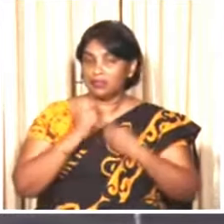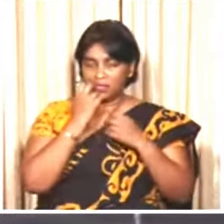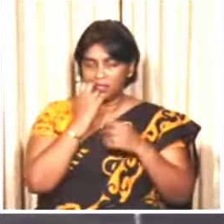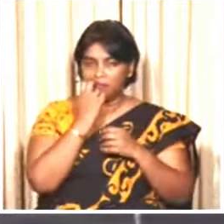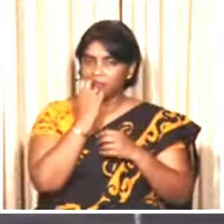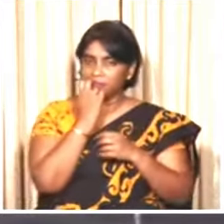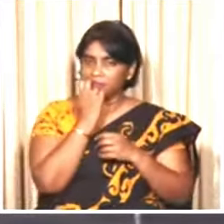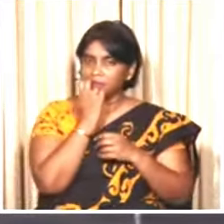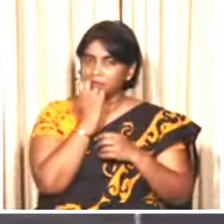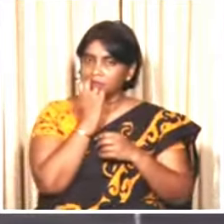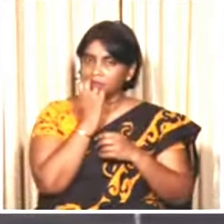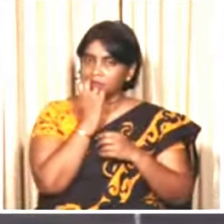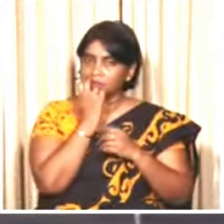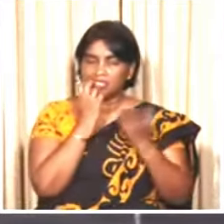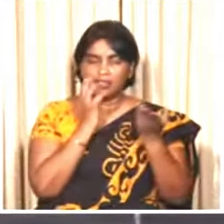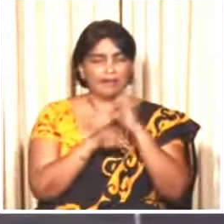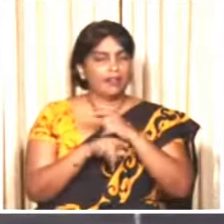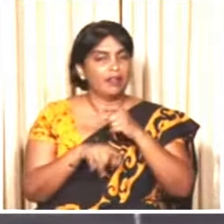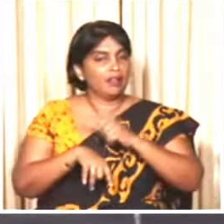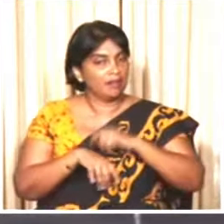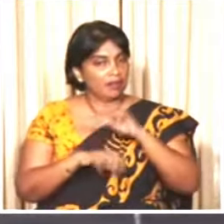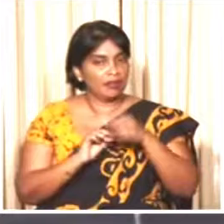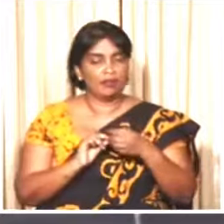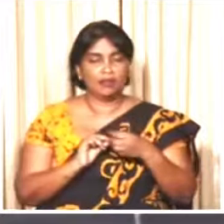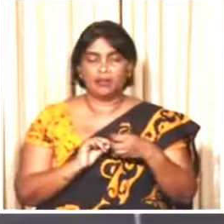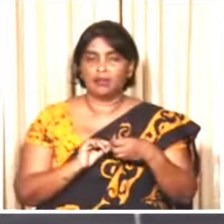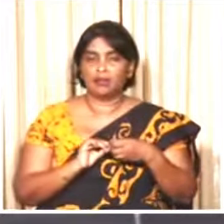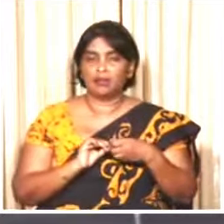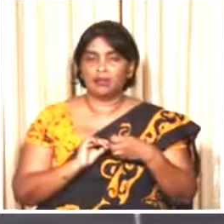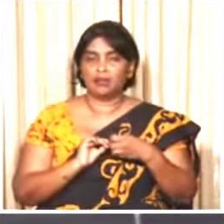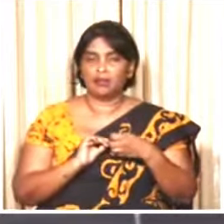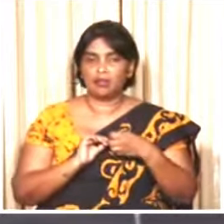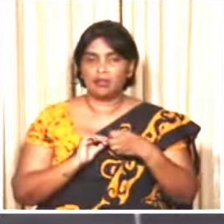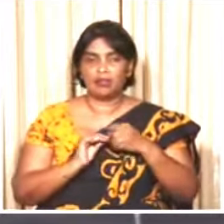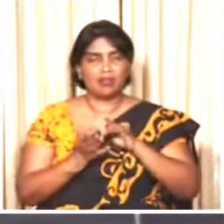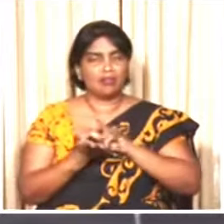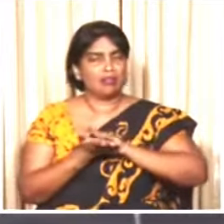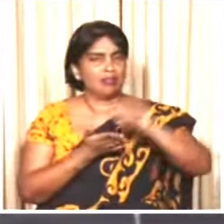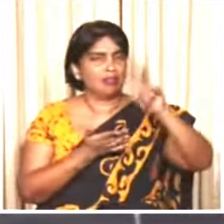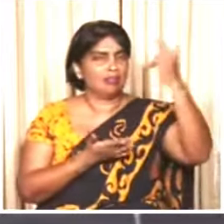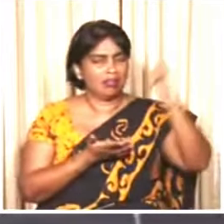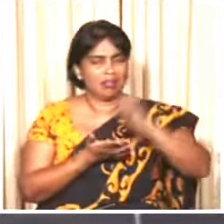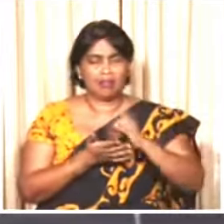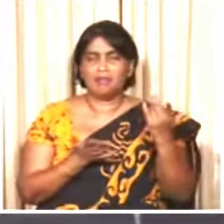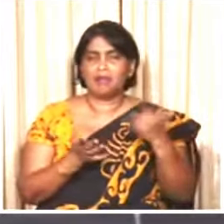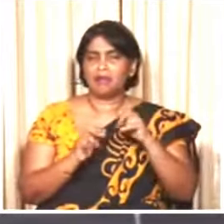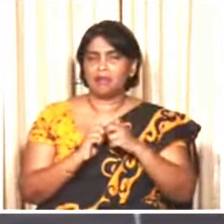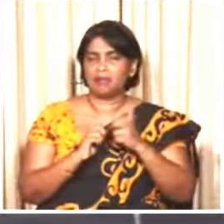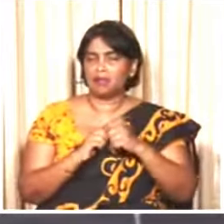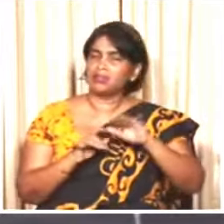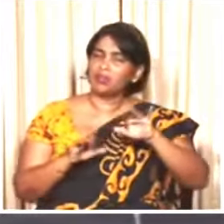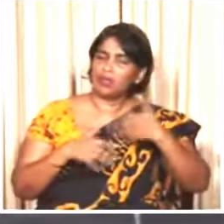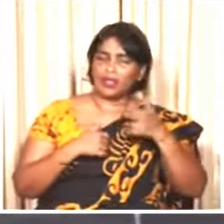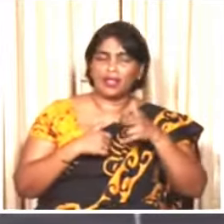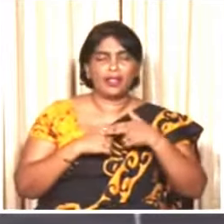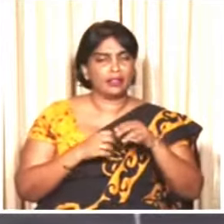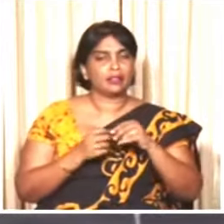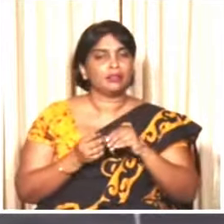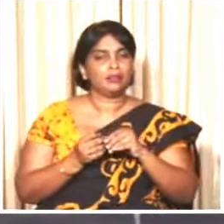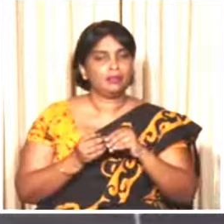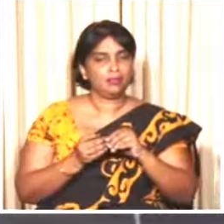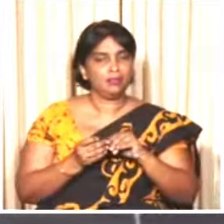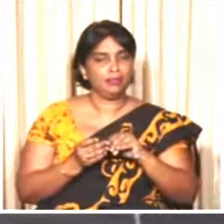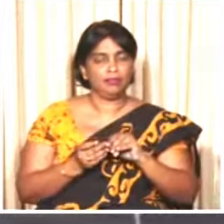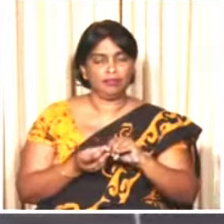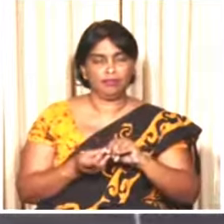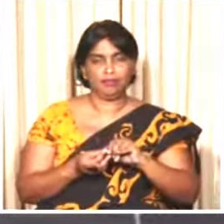වුණේ වෙනත් අවස්ථාවක ඔහු මේ ගුවන් තුඩුපලෙන් යනකොට නොතිබිච්ච තත්වයක් මොනෝ හෝ හේතුන් මත එදා ඇති